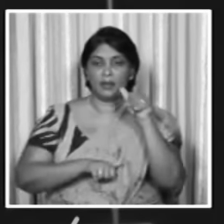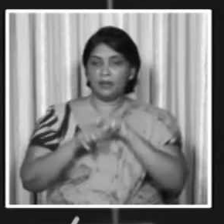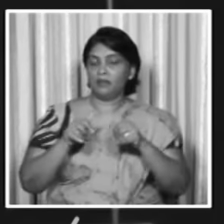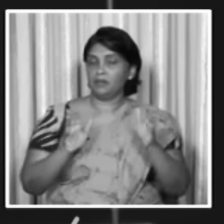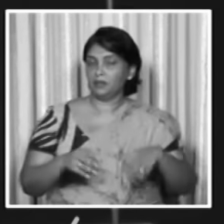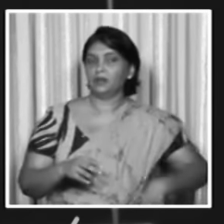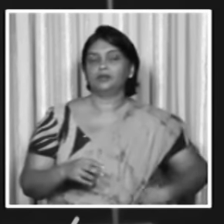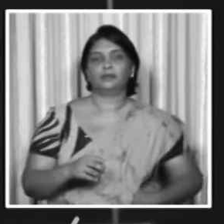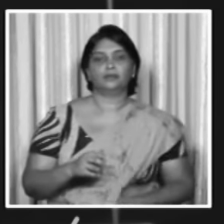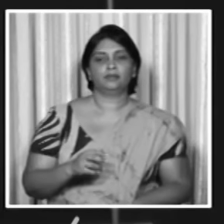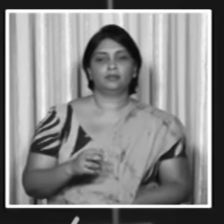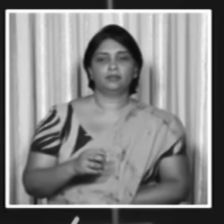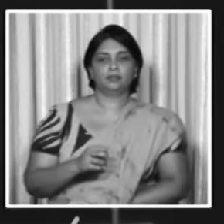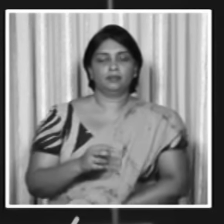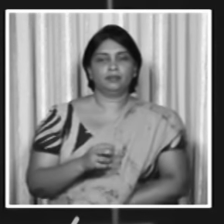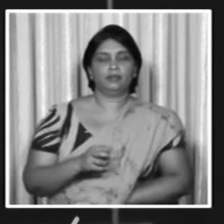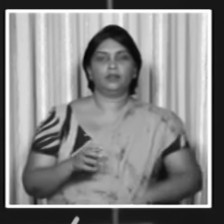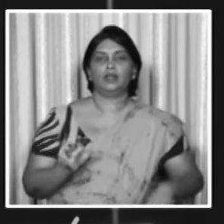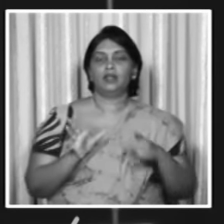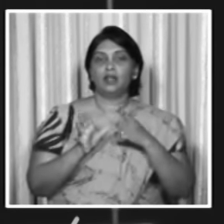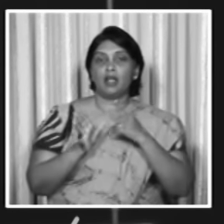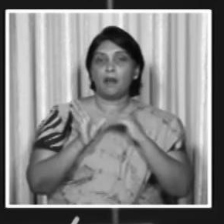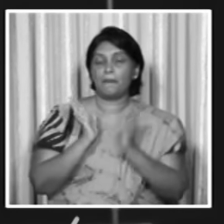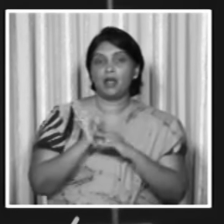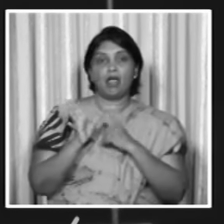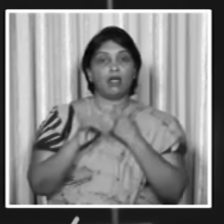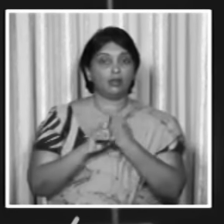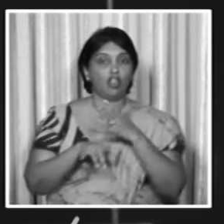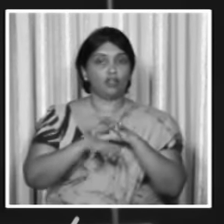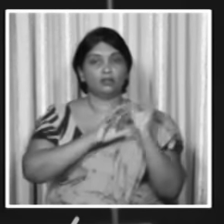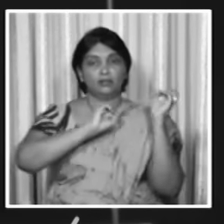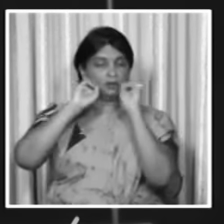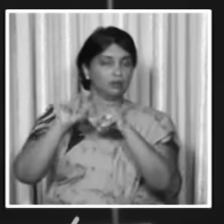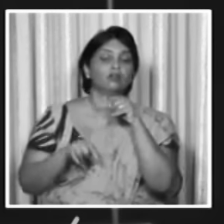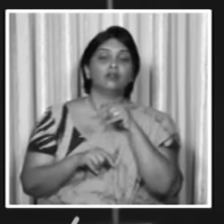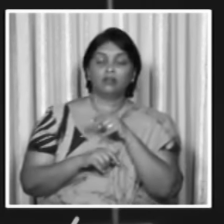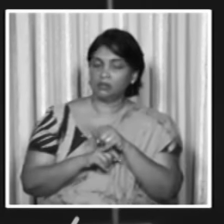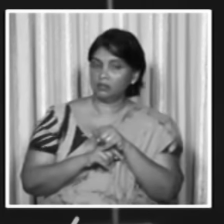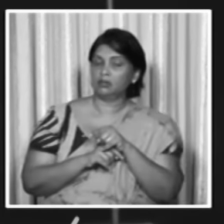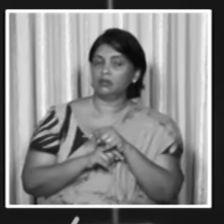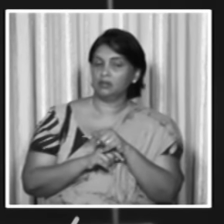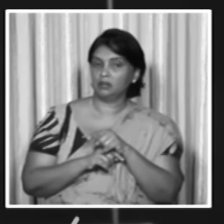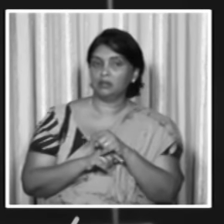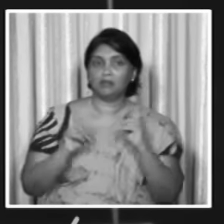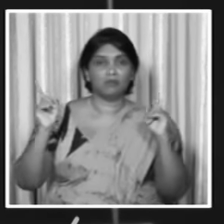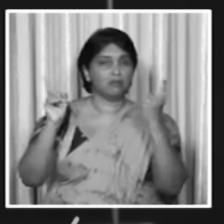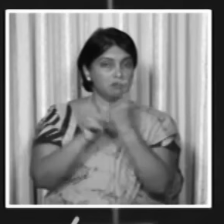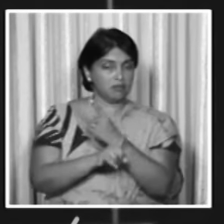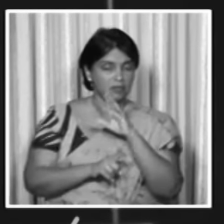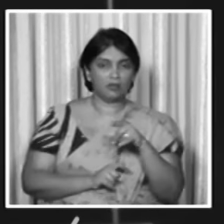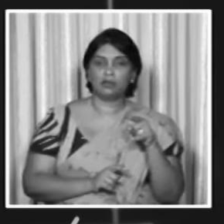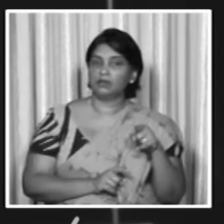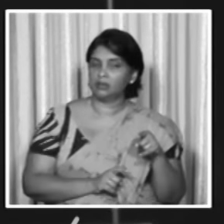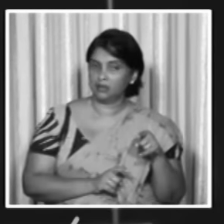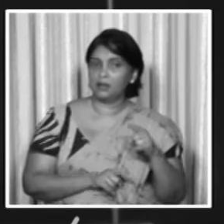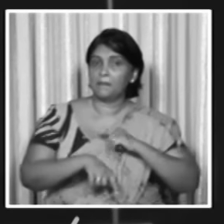மாணவன் திருக்கோவில் ஆதார வைத்தியசாலையில் அனுமதிக்கப்பட்ட போது கிட்டத்தட்ட 3 மணி நேரமாக அம்மாணவனுக்கு எவ்வித சிகிச்சையும் அளிக்கப்படவில்லை என